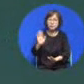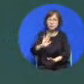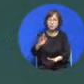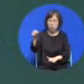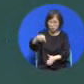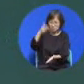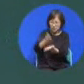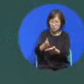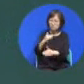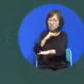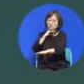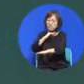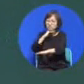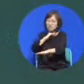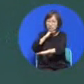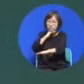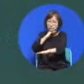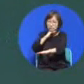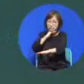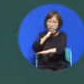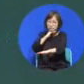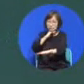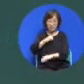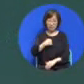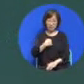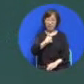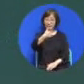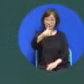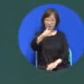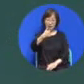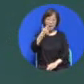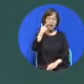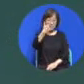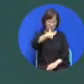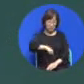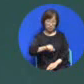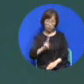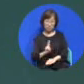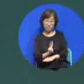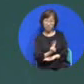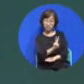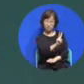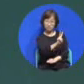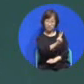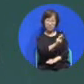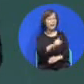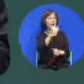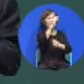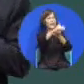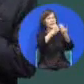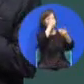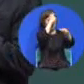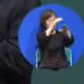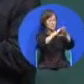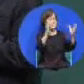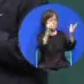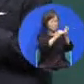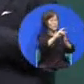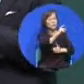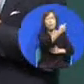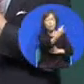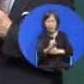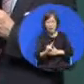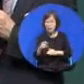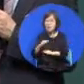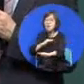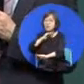but then Abraham orders them to stay behind. 우리가 가서 하나님께 제사하고 오겠다. And then he tells his servants, we will go up